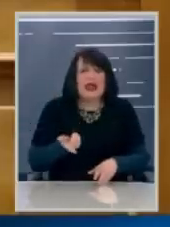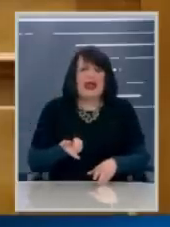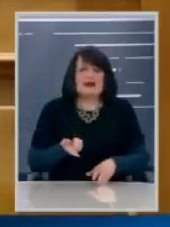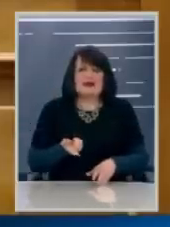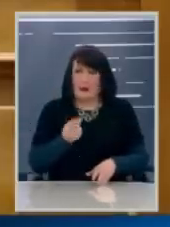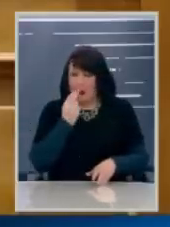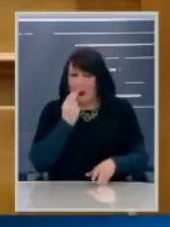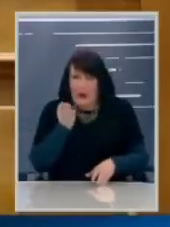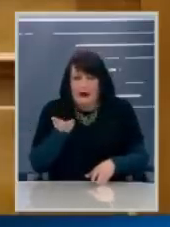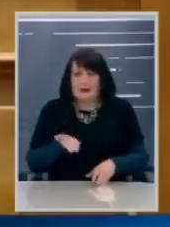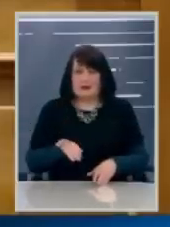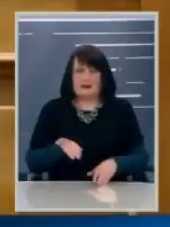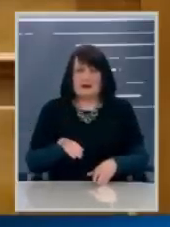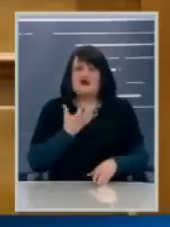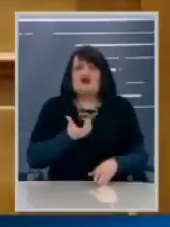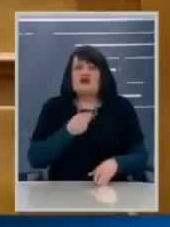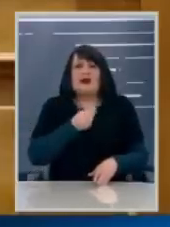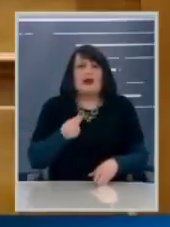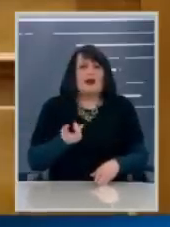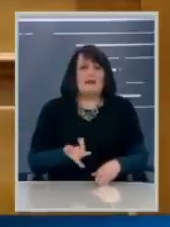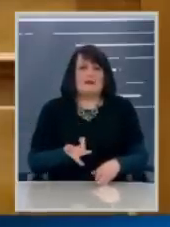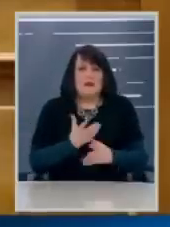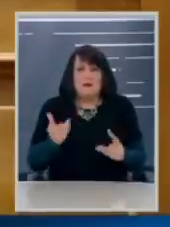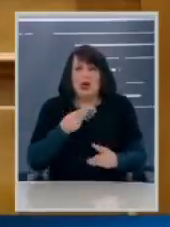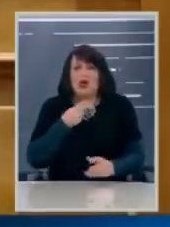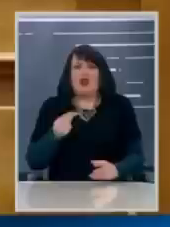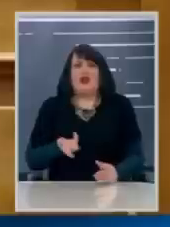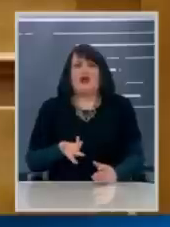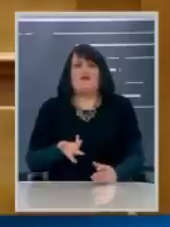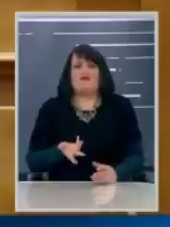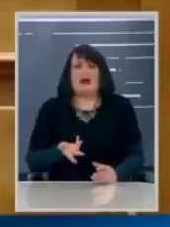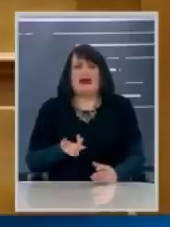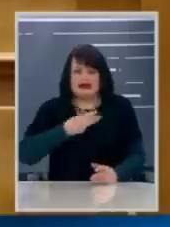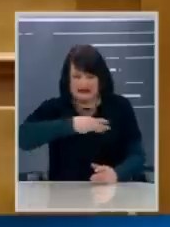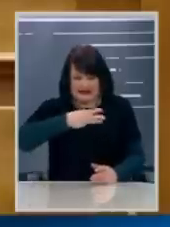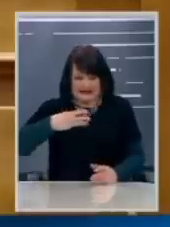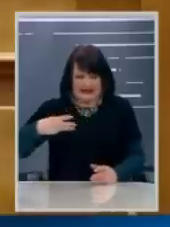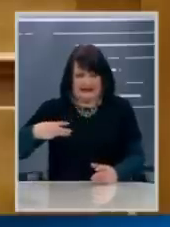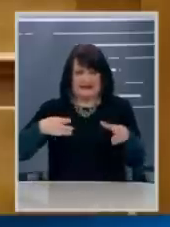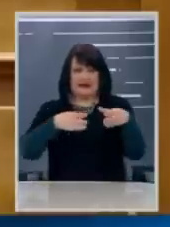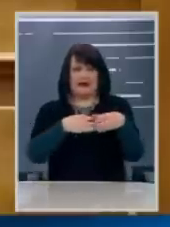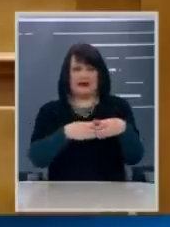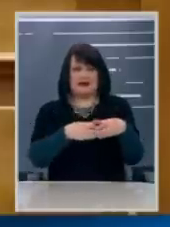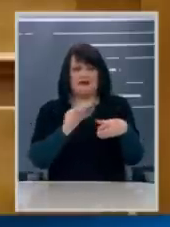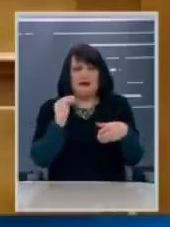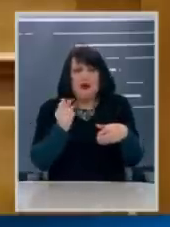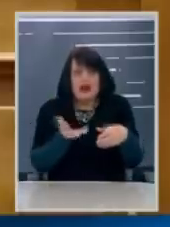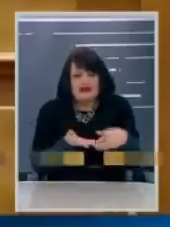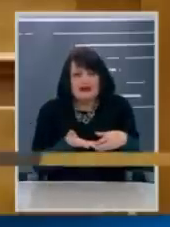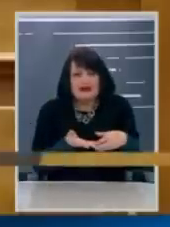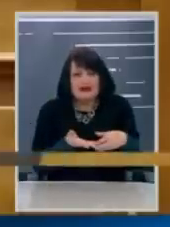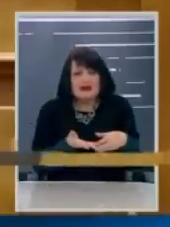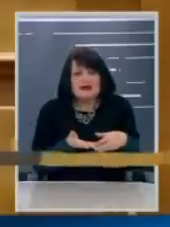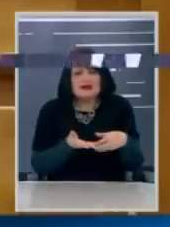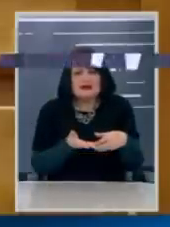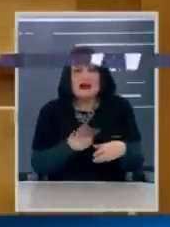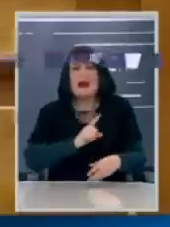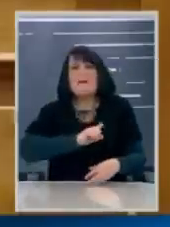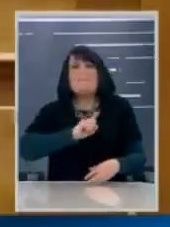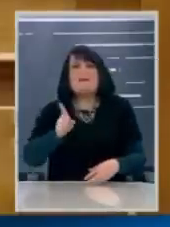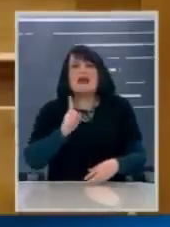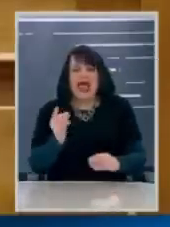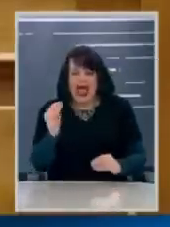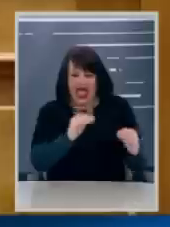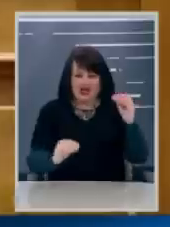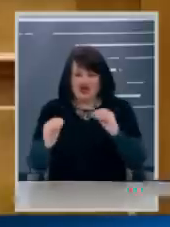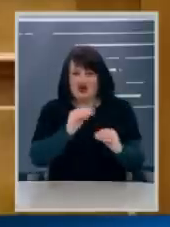το θέμα τώρα. Τεράστιο το θέμα. Και στο ΣΥΡΙΖΑ μαζευτήκανε, λέει, βουλευτές για να μην γίνουν εξοπλισμοί. Εγώ